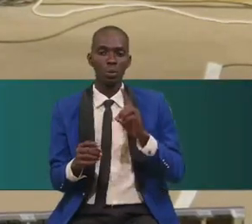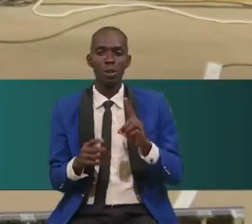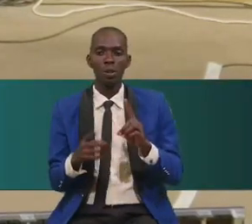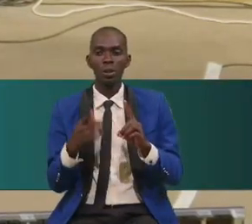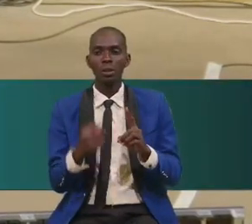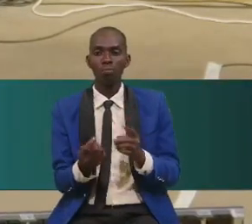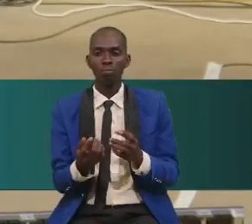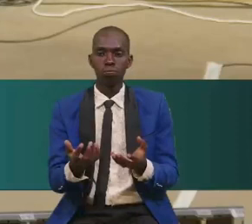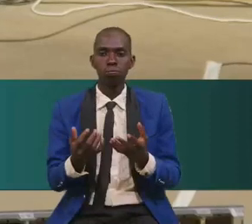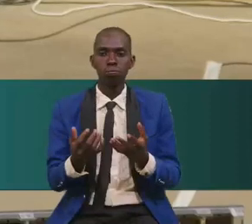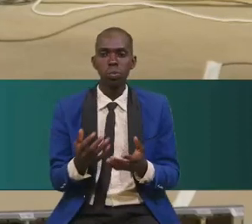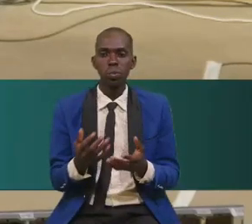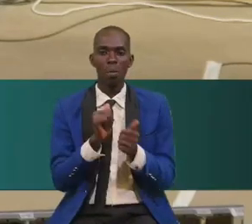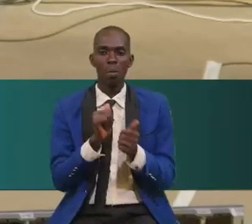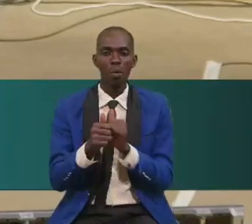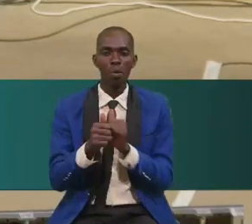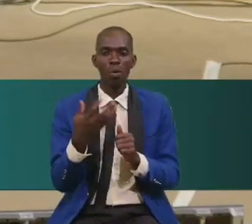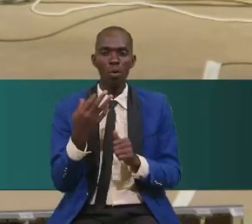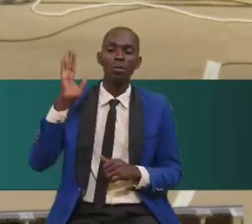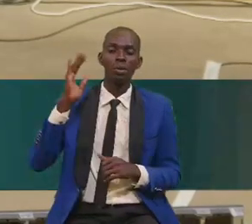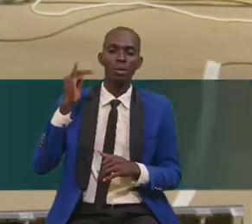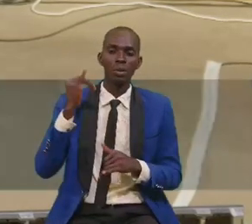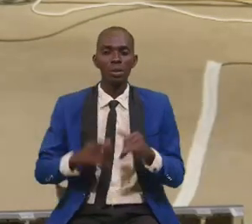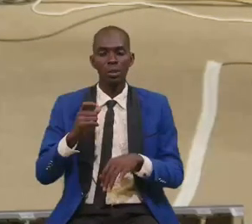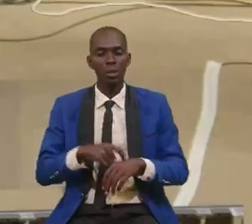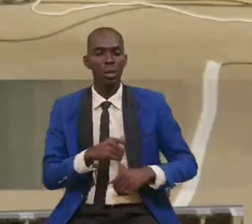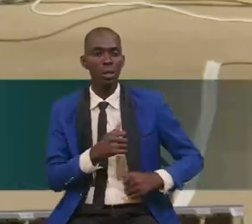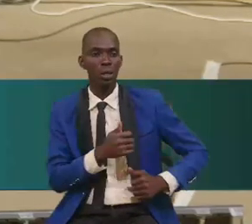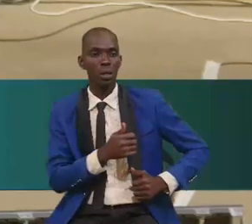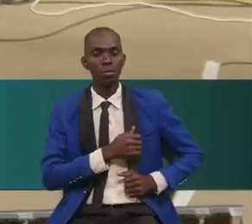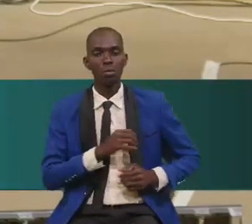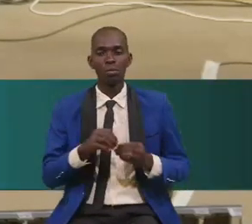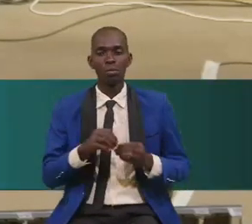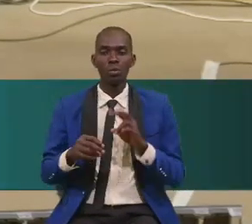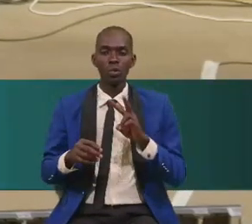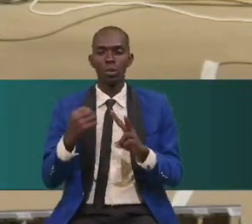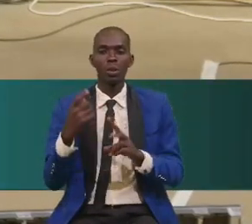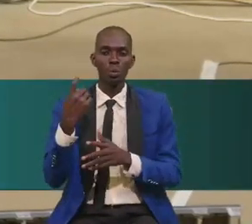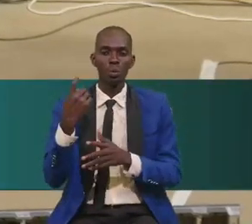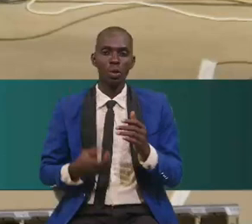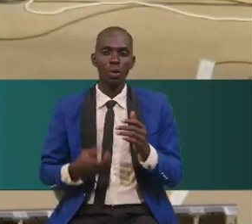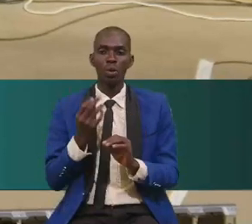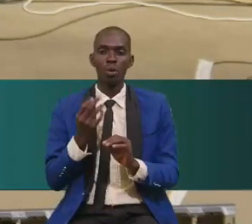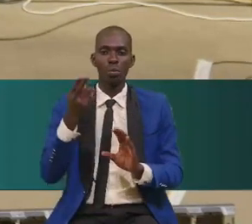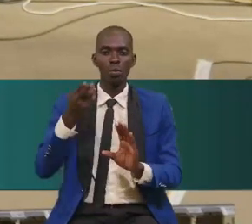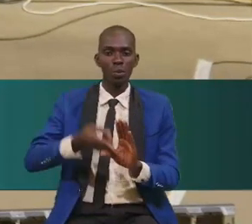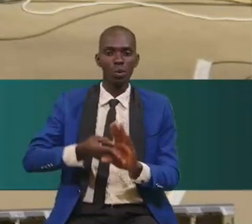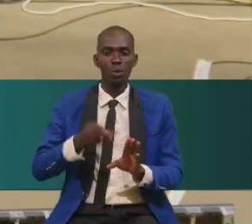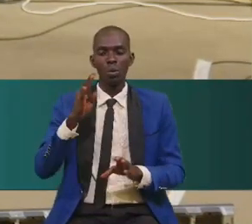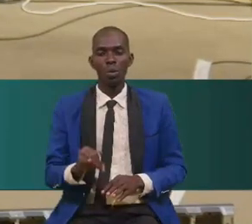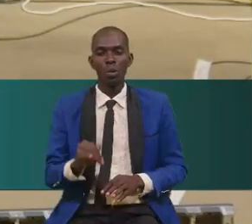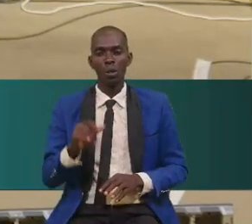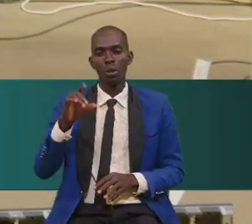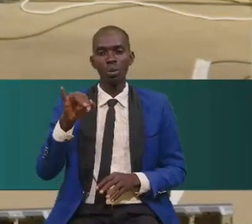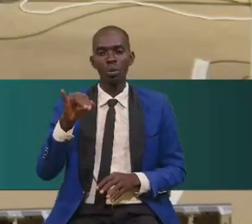derniers jours. Deuxième élément, le prix de la participation des ambassadeurs loyaux.